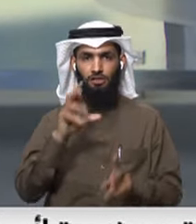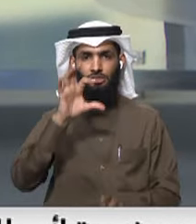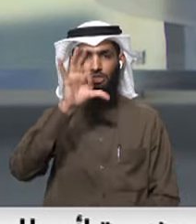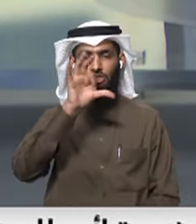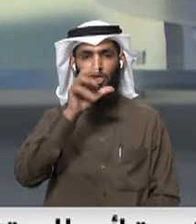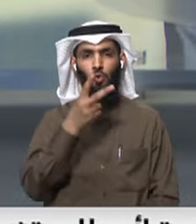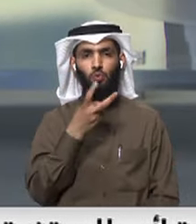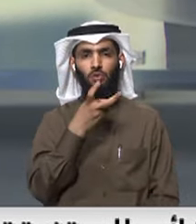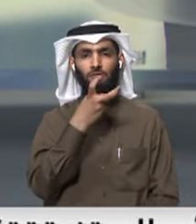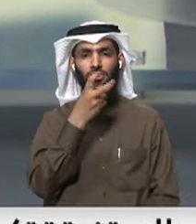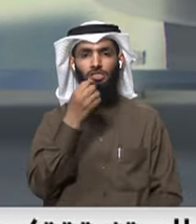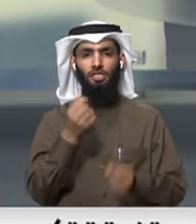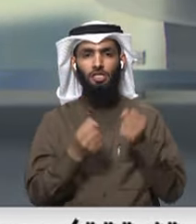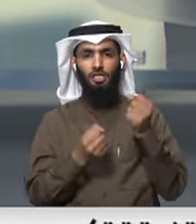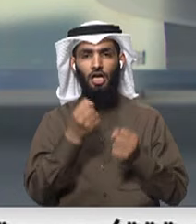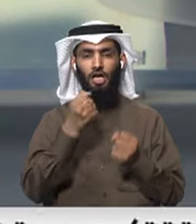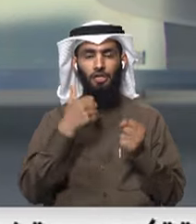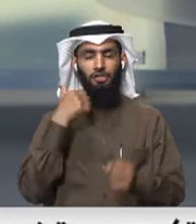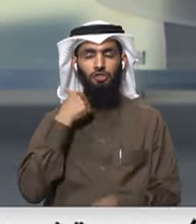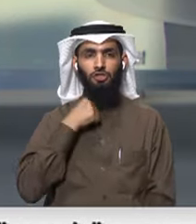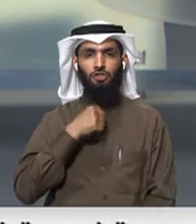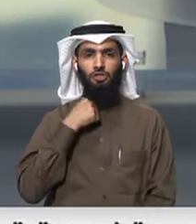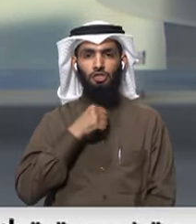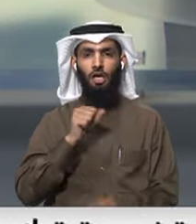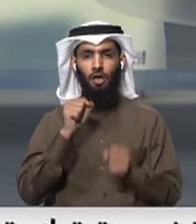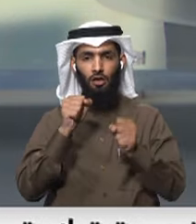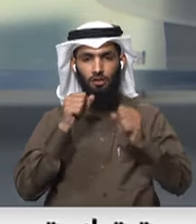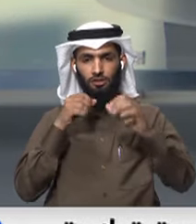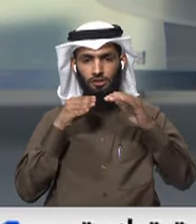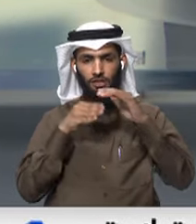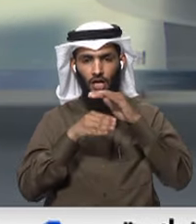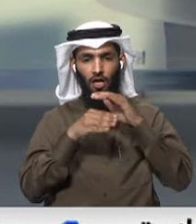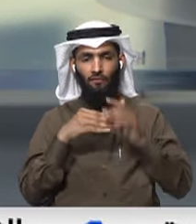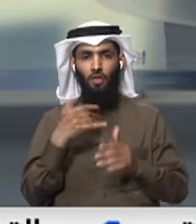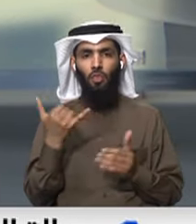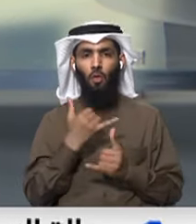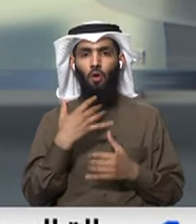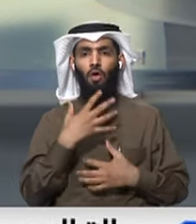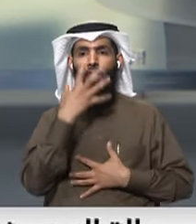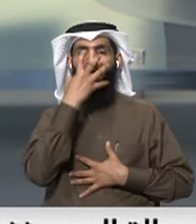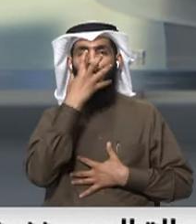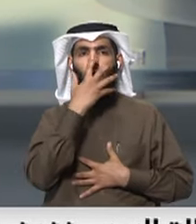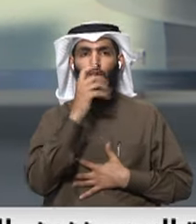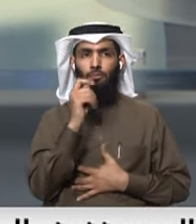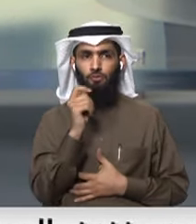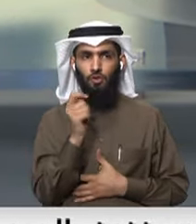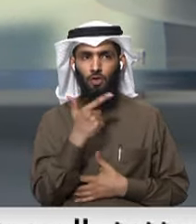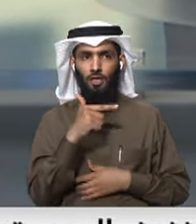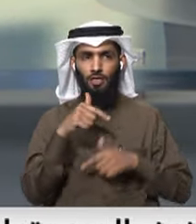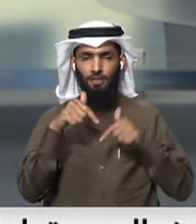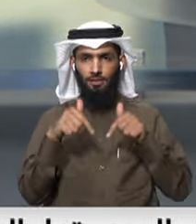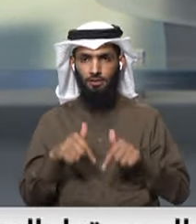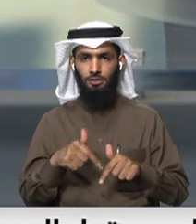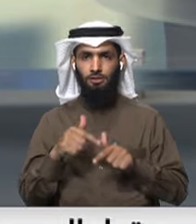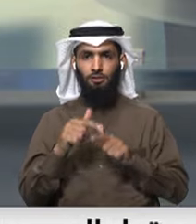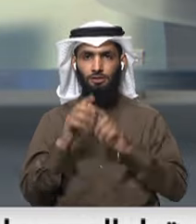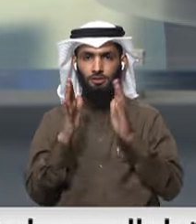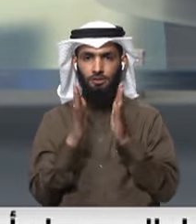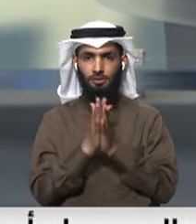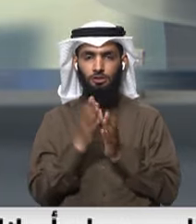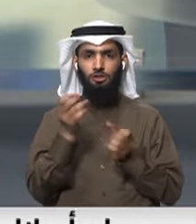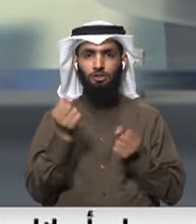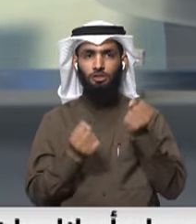تشكل جميعها وحدات للعنايه المركزه متكامله التجهيزات والمعدات ليصبح بذلك اجمالي عدد